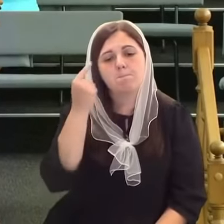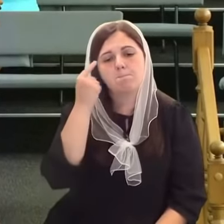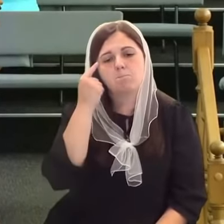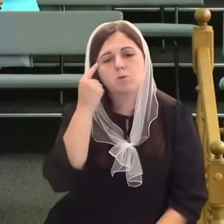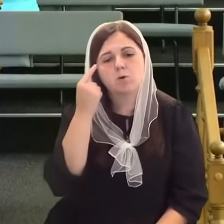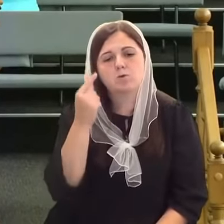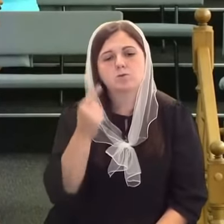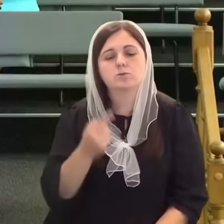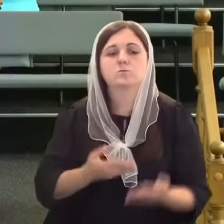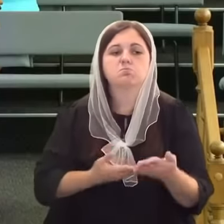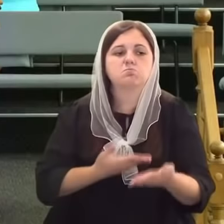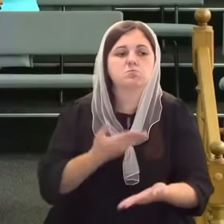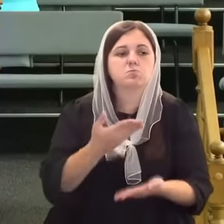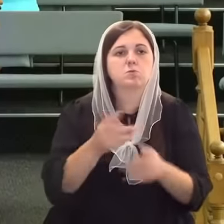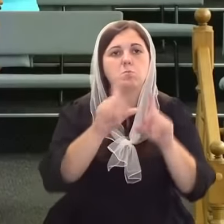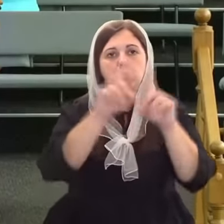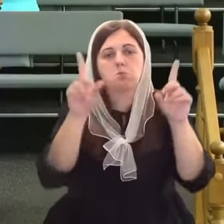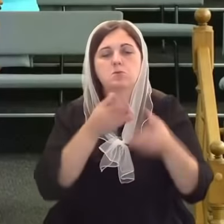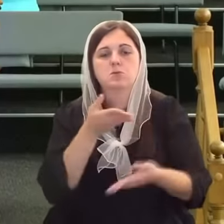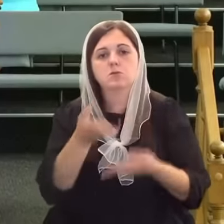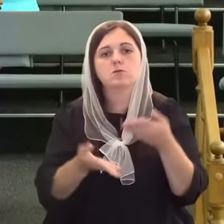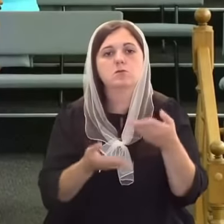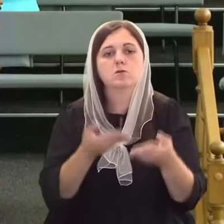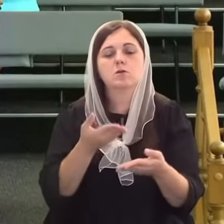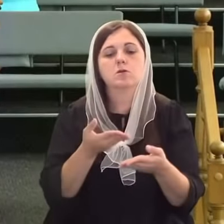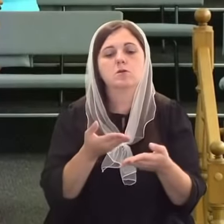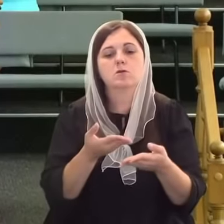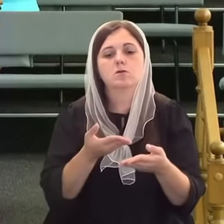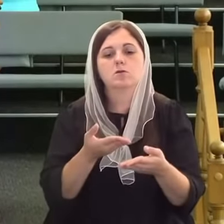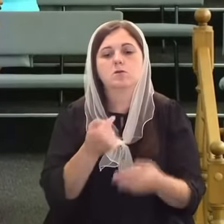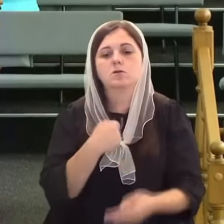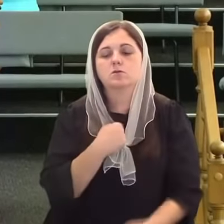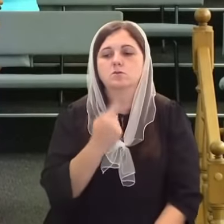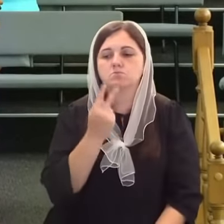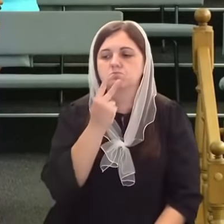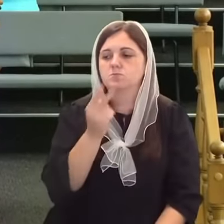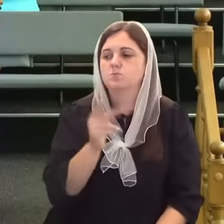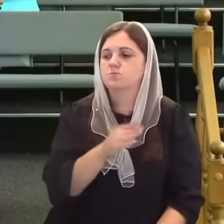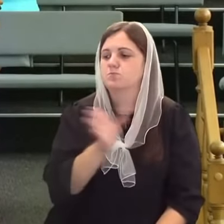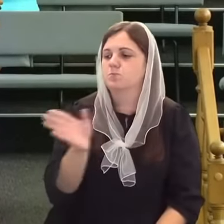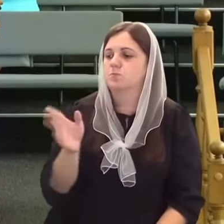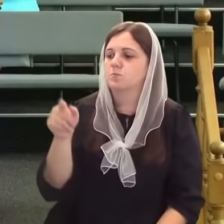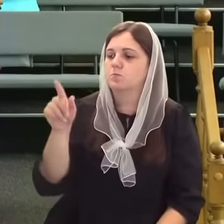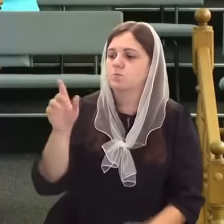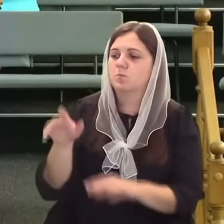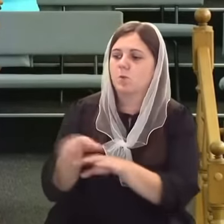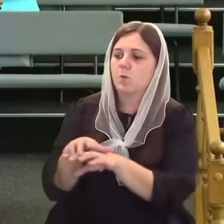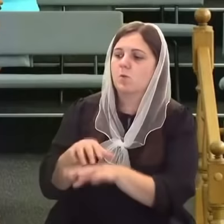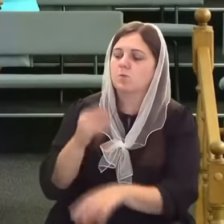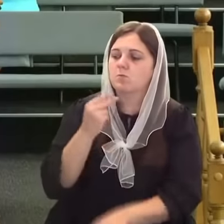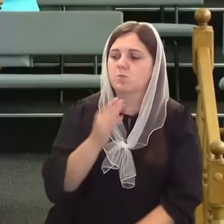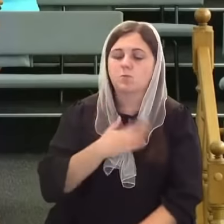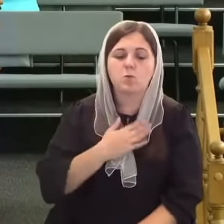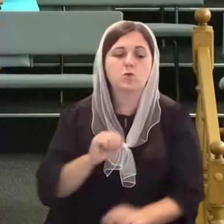идти по этому торговому центру, и я зашел в один отдел обуви. Мой друг Сережа пошел дальше по